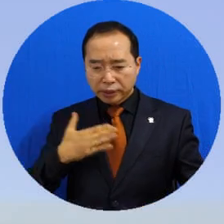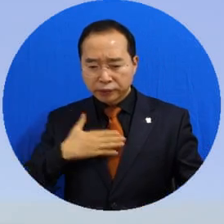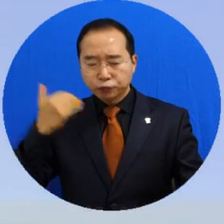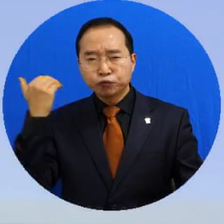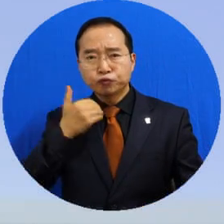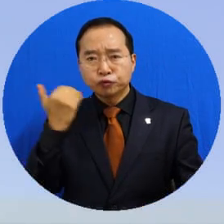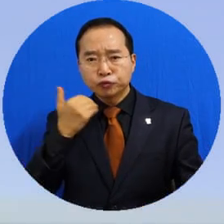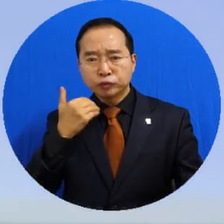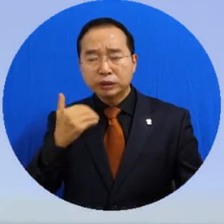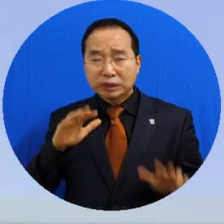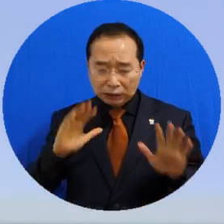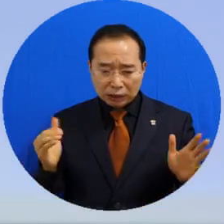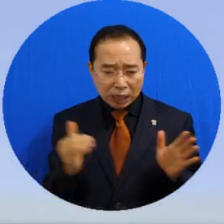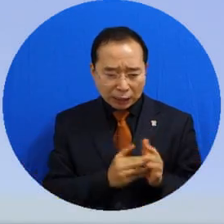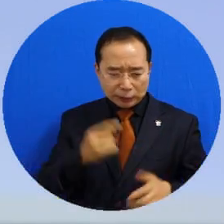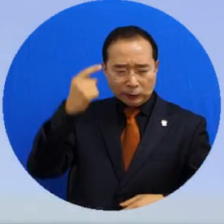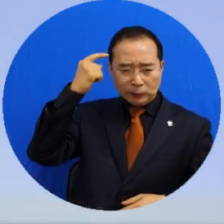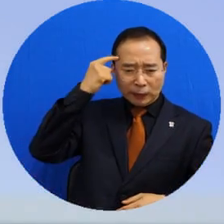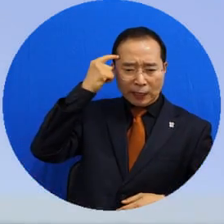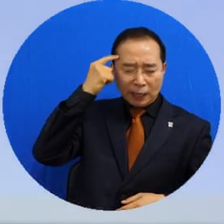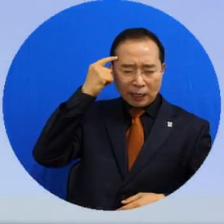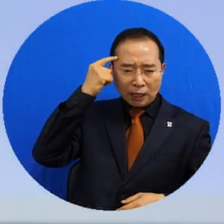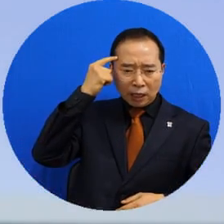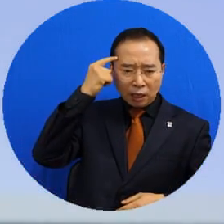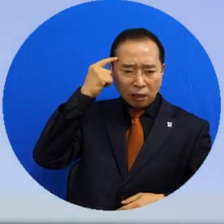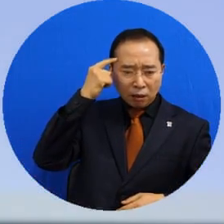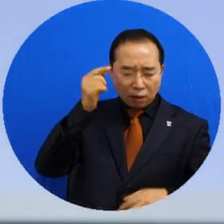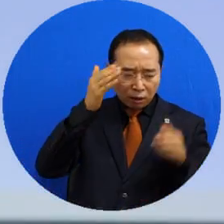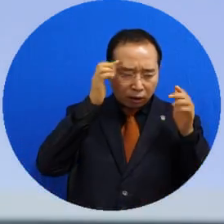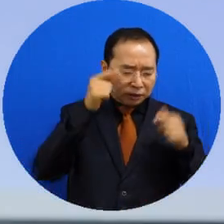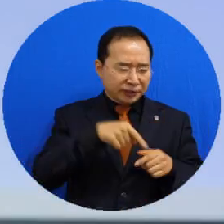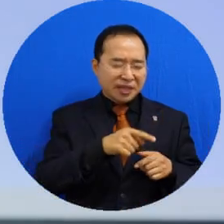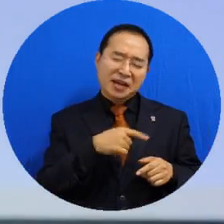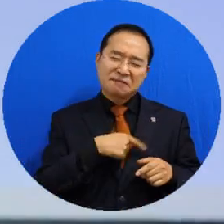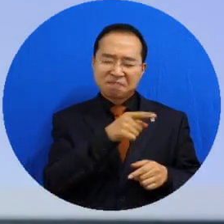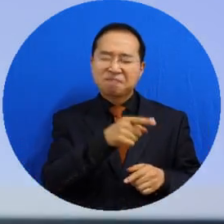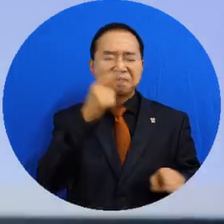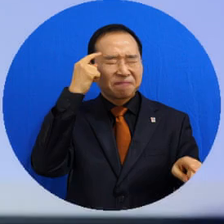정체성을 완전히 바꿔버리는 경험이었었어요. 그래서